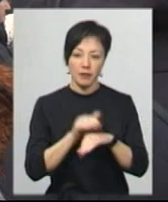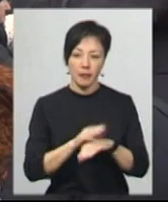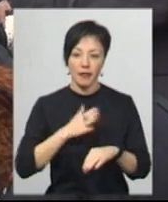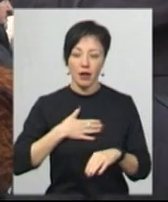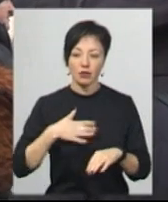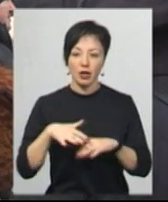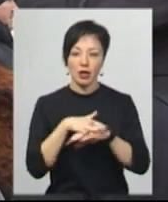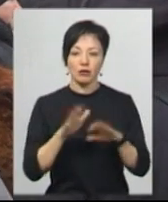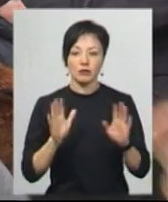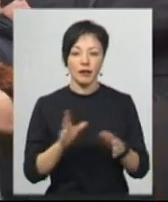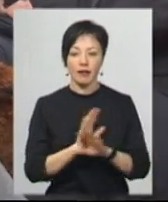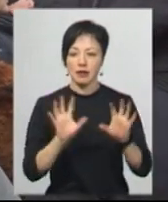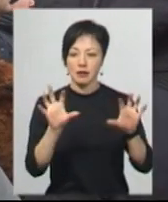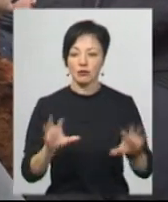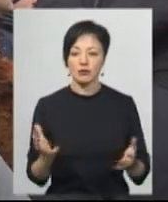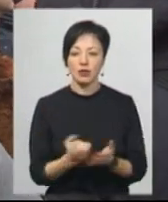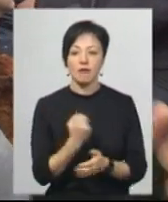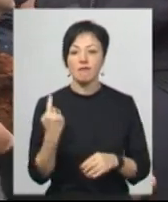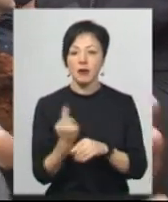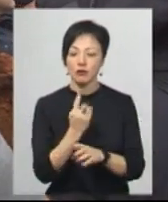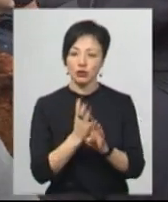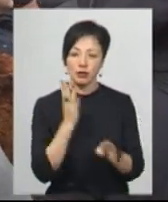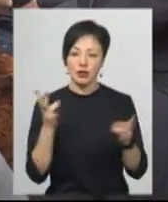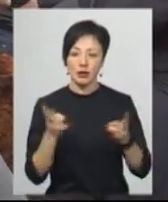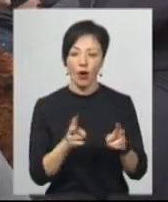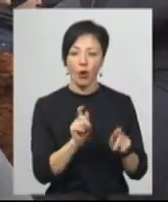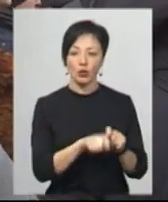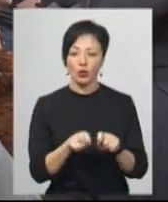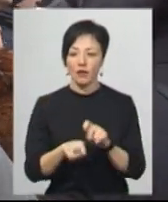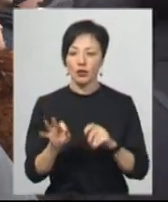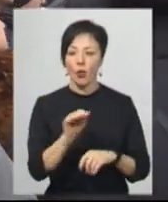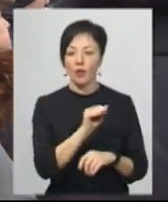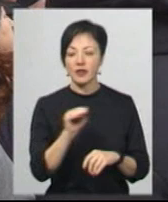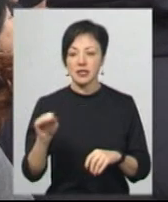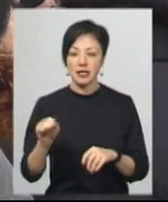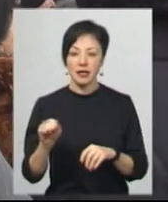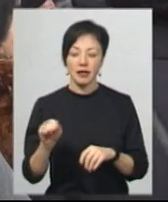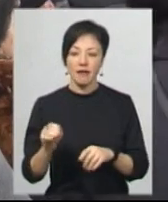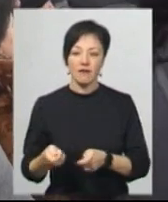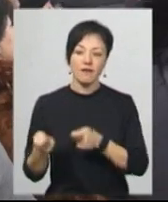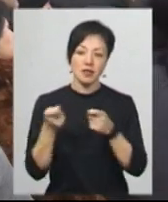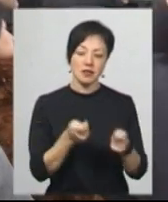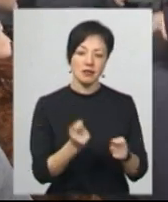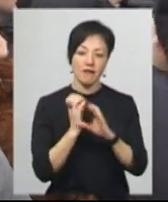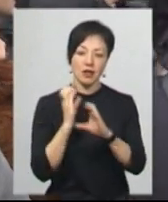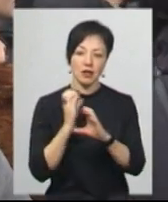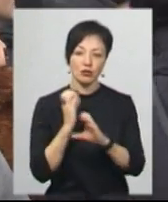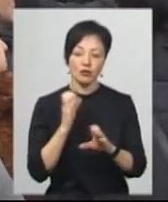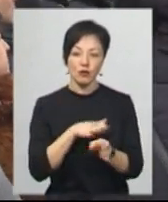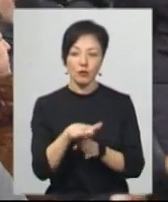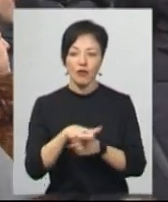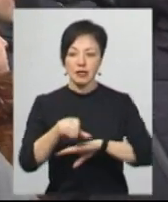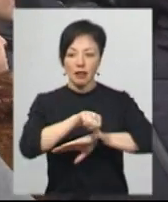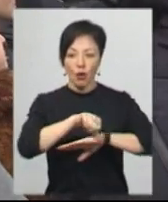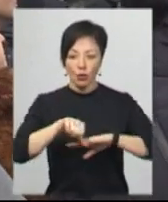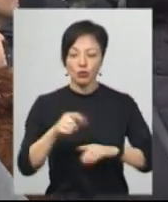буде незаконний. Виходить, в першу чергу треба контролювати офіційний ввіз вантажу, який відбувається на